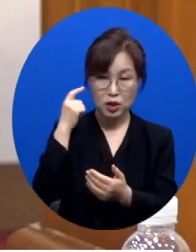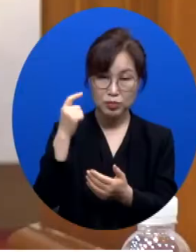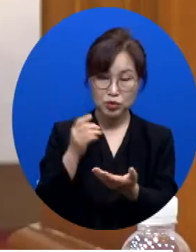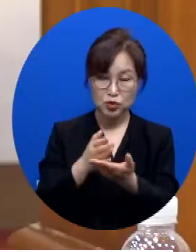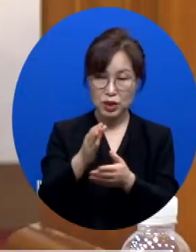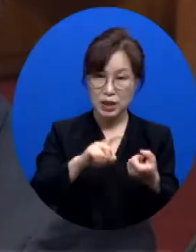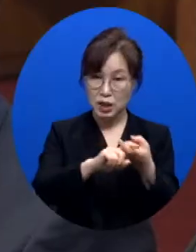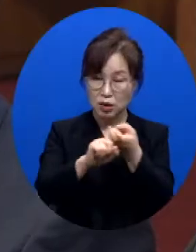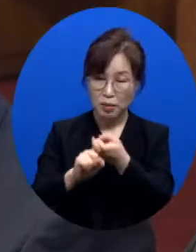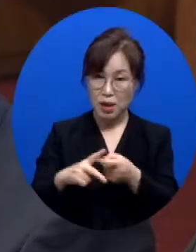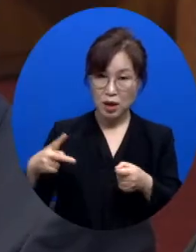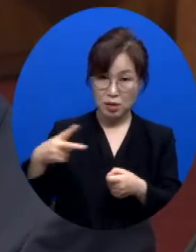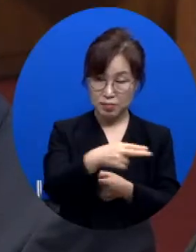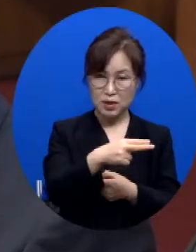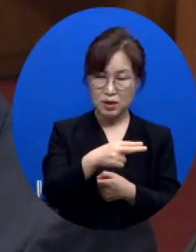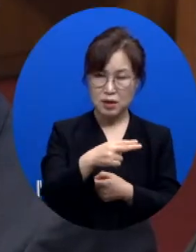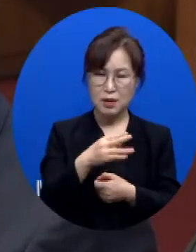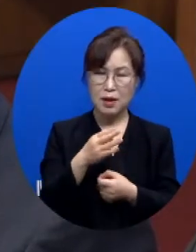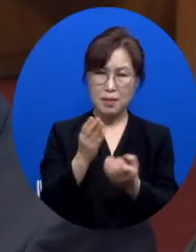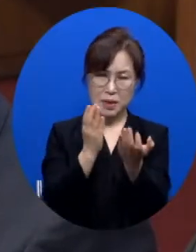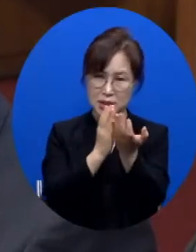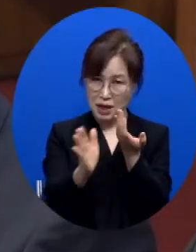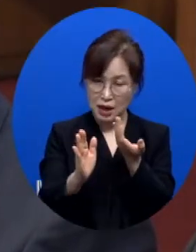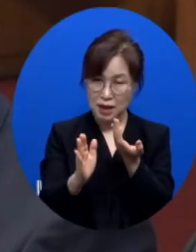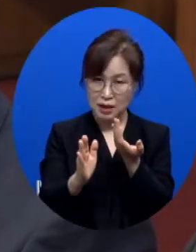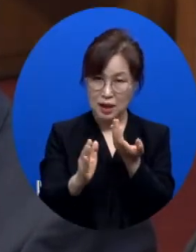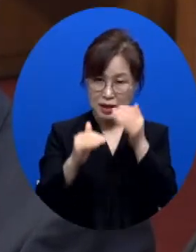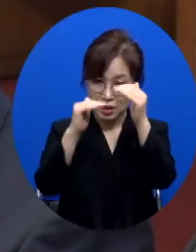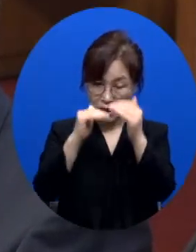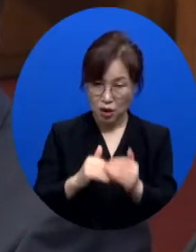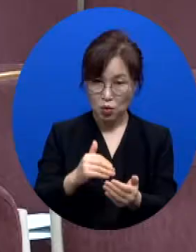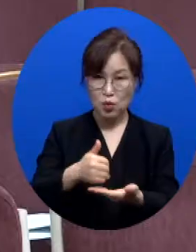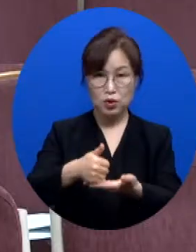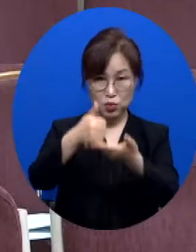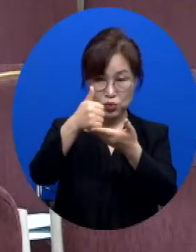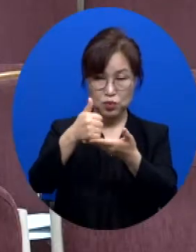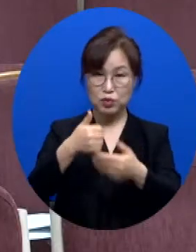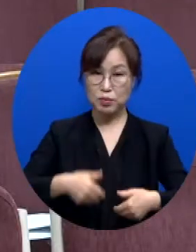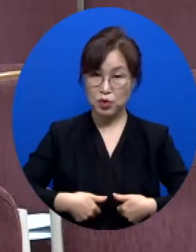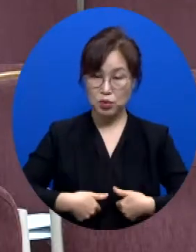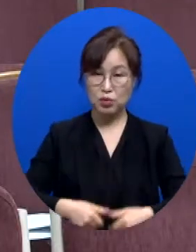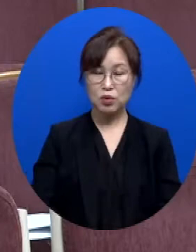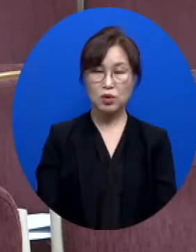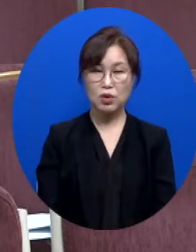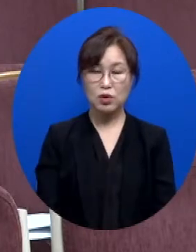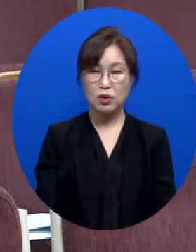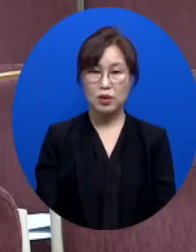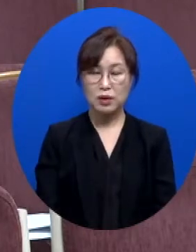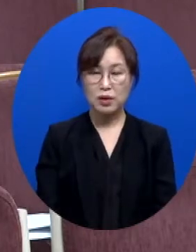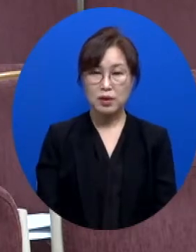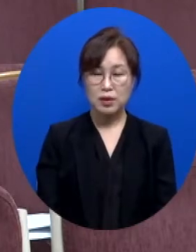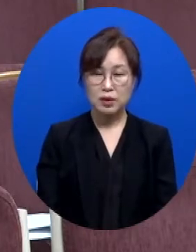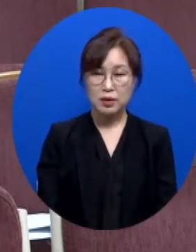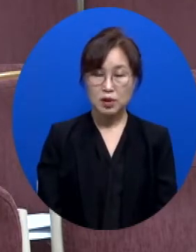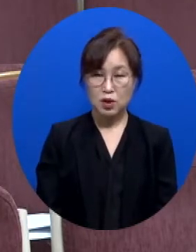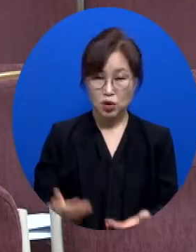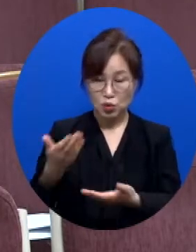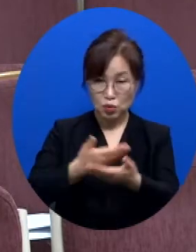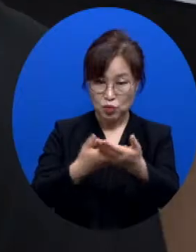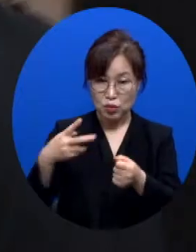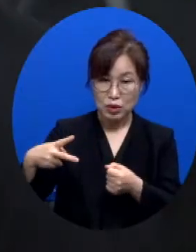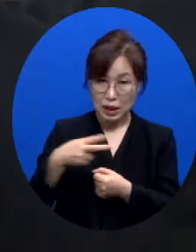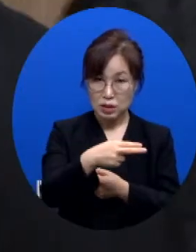세계복음주의연맹과의 교류 단절은 바람직하지 않다는 내용을 존중해야 한다고 강조했습니다. 또 세계복음주의연맹과의 교류